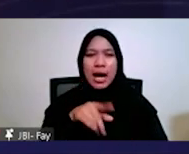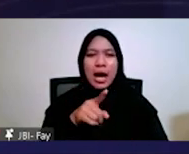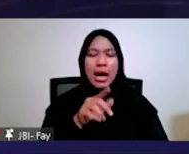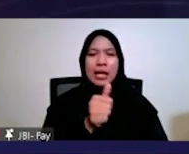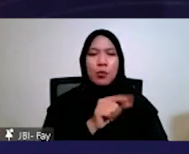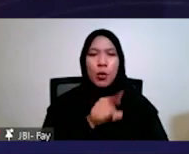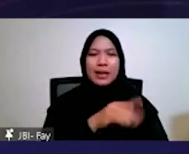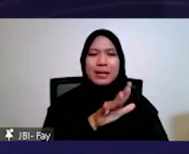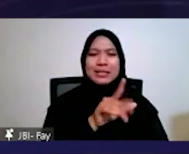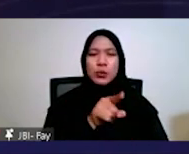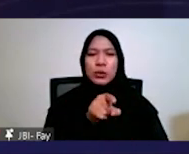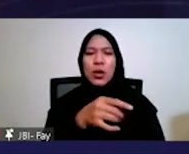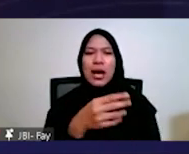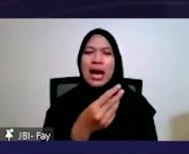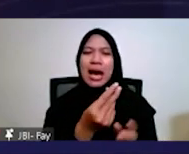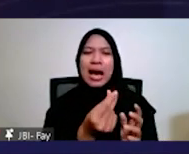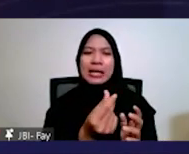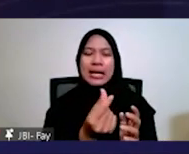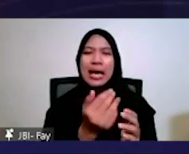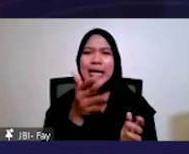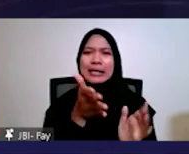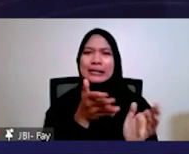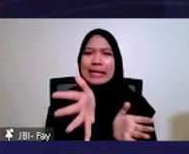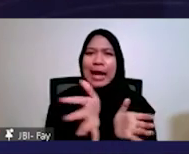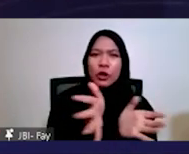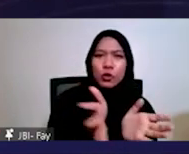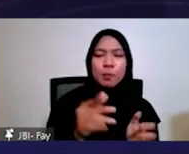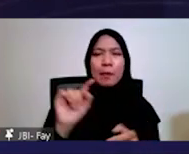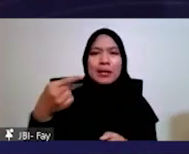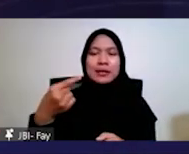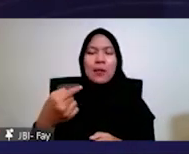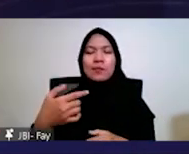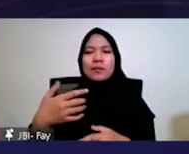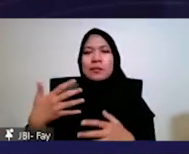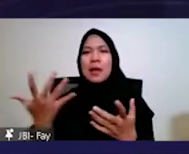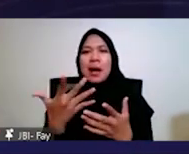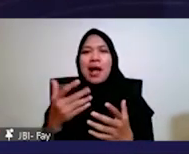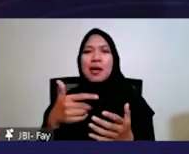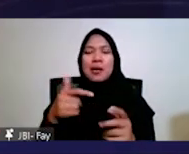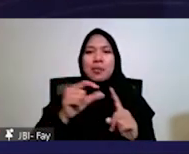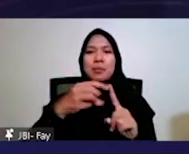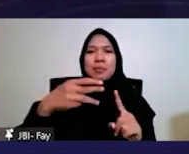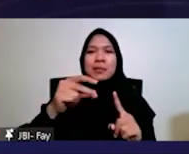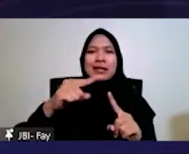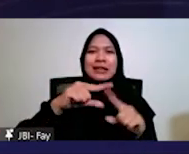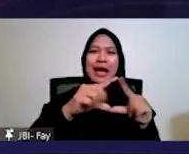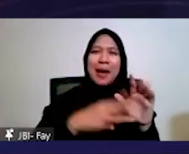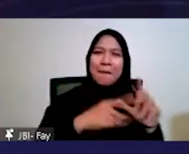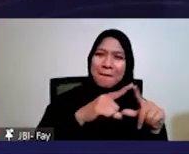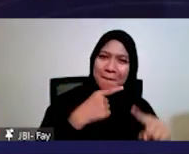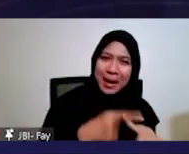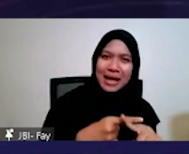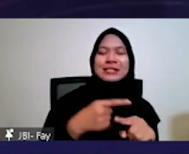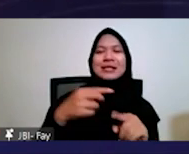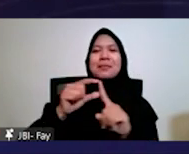inflasi harga-harga yang diatur oleh pemerintah Apakah Pertamax pertalite premium angkutan